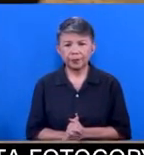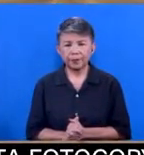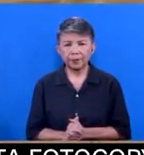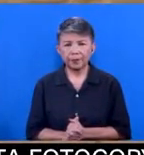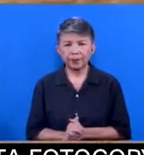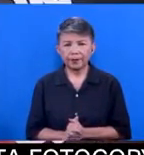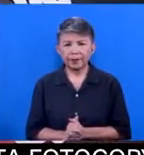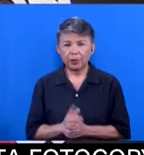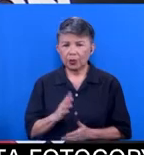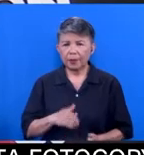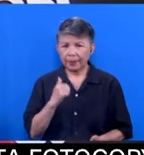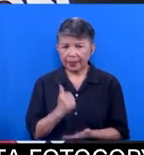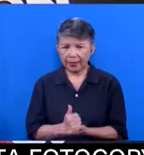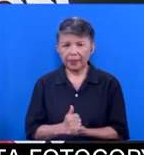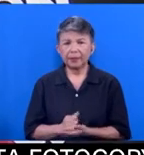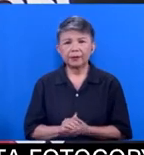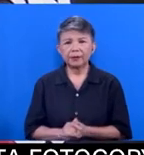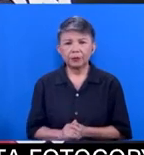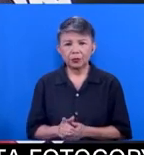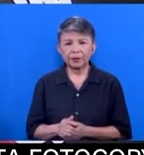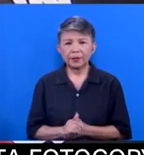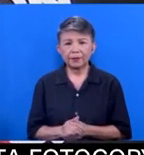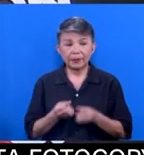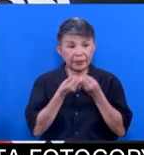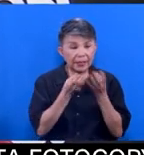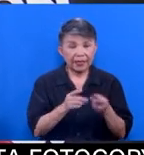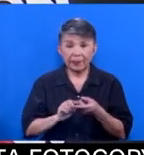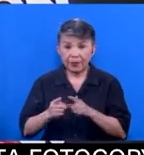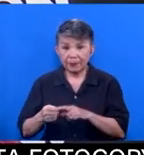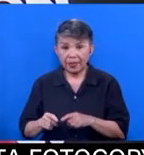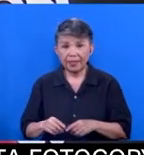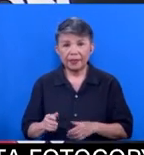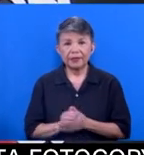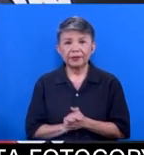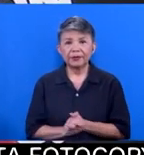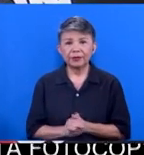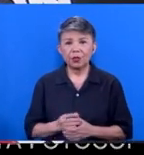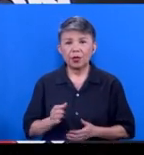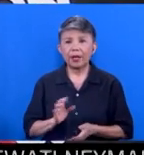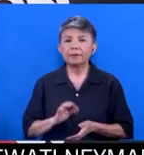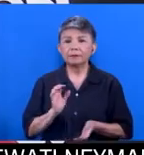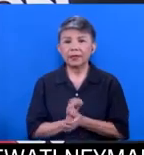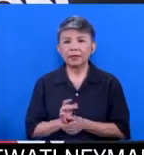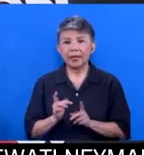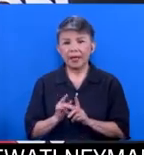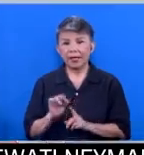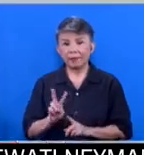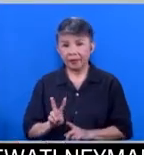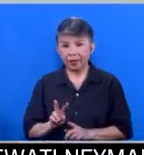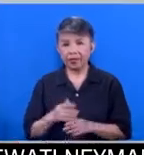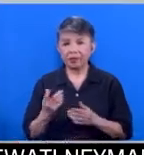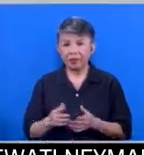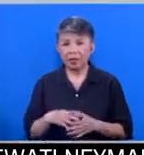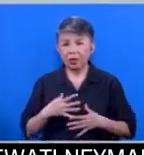poin penting yang disampaikan juga sama teman-teman dengan Hai diluar sana gitu bahwa ya kalau kamu udah sehat